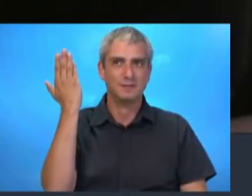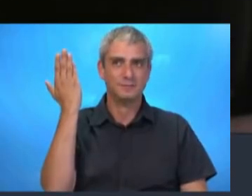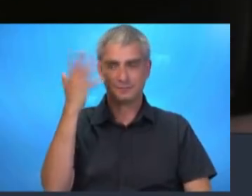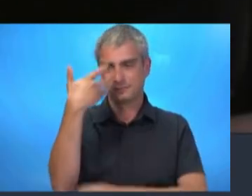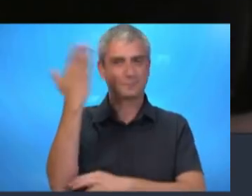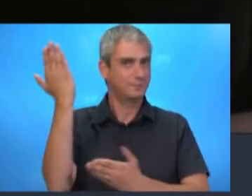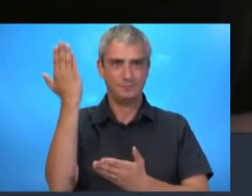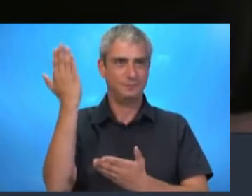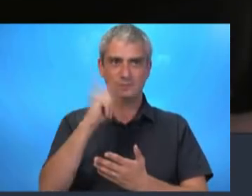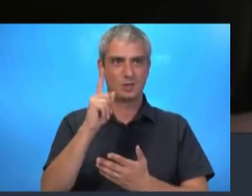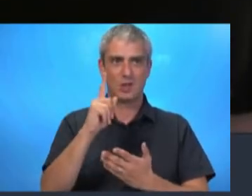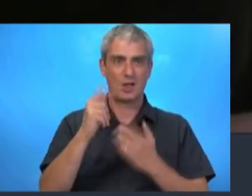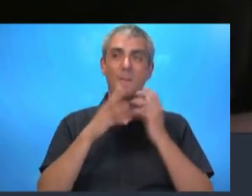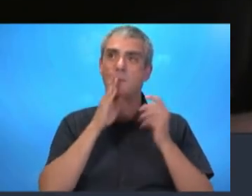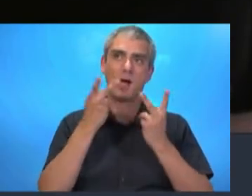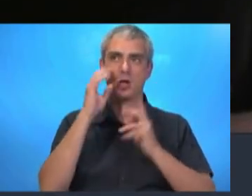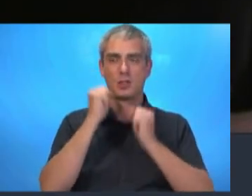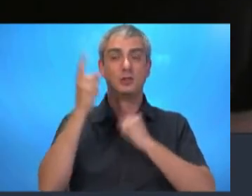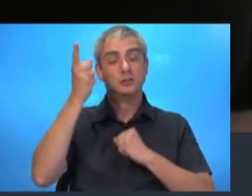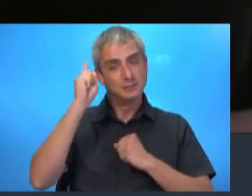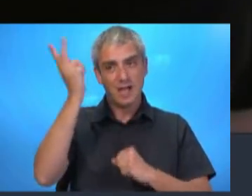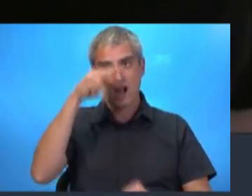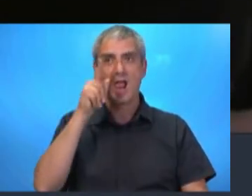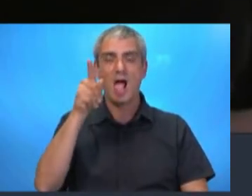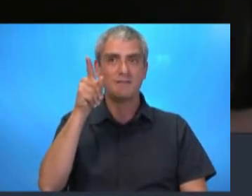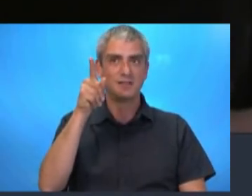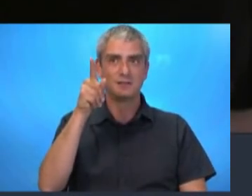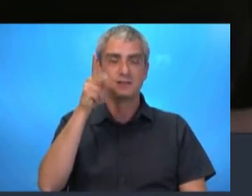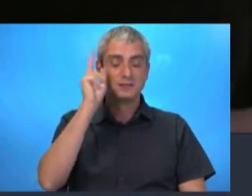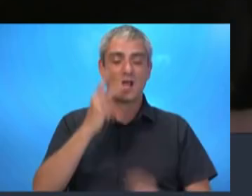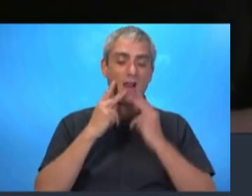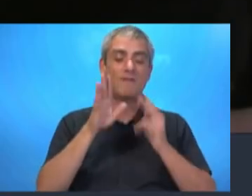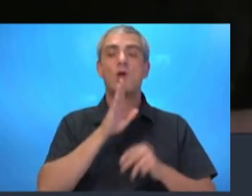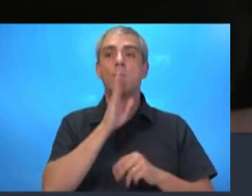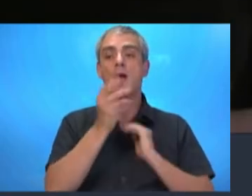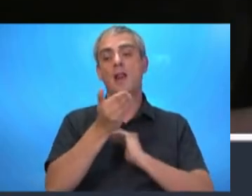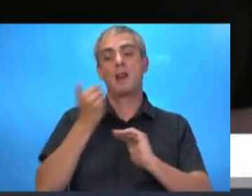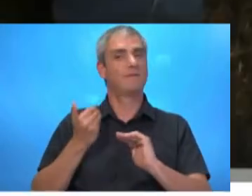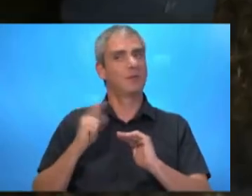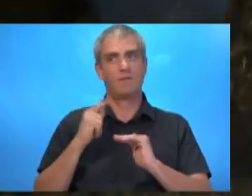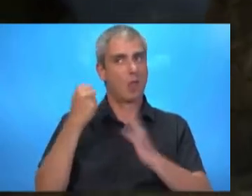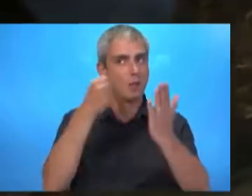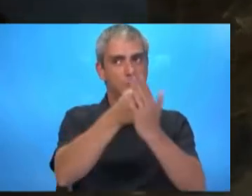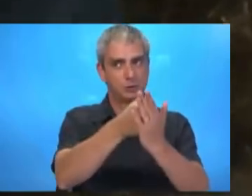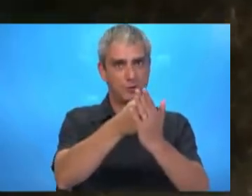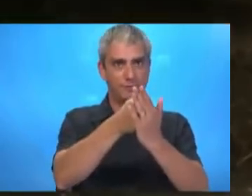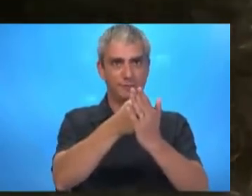בעצם יהיה לה בעיה יותר קשה. היא צריכה להבין שהיא צריכה לפתור את הבעיה לפני ולא בסוף.